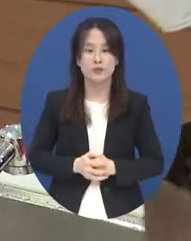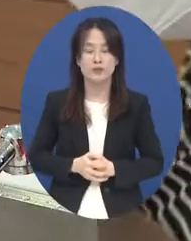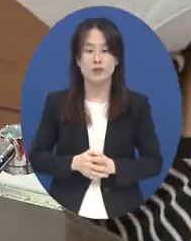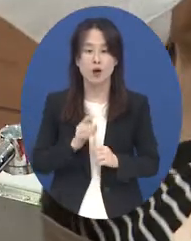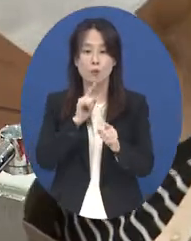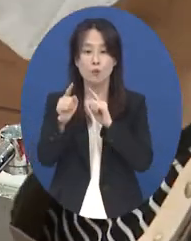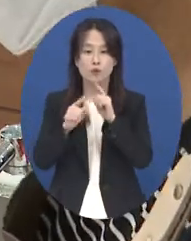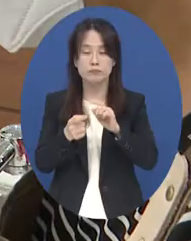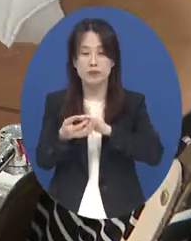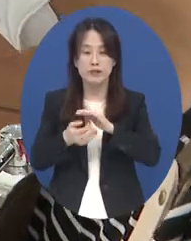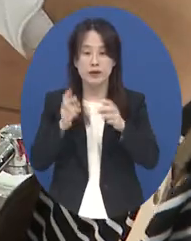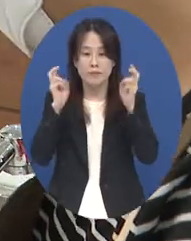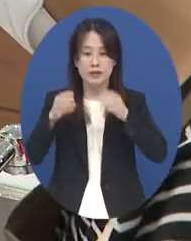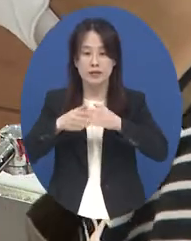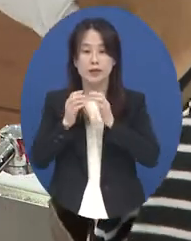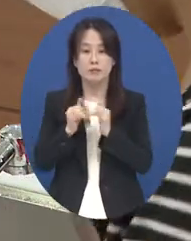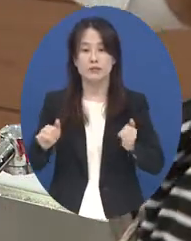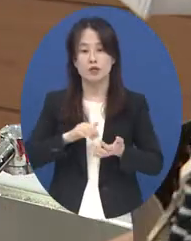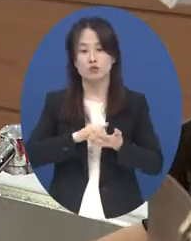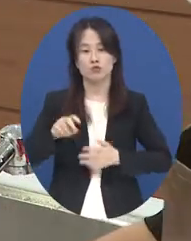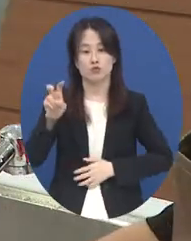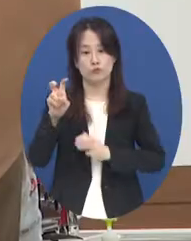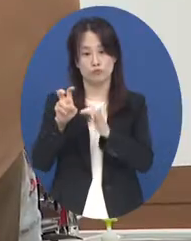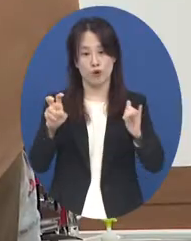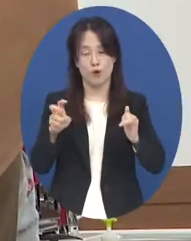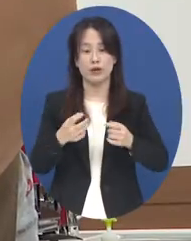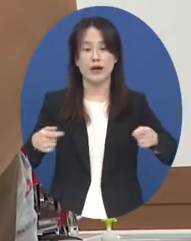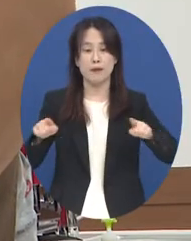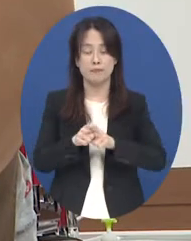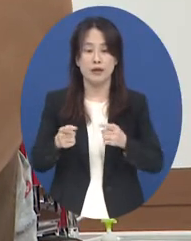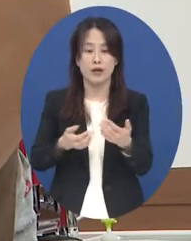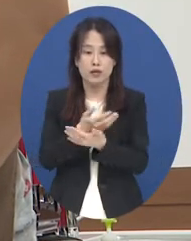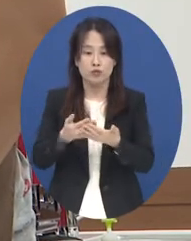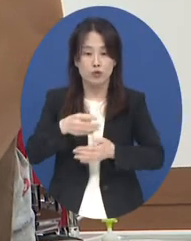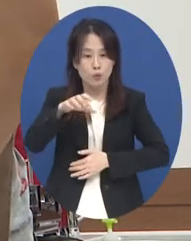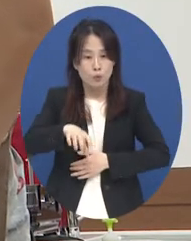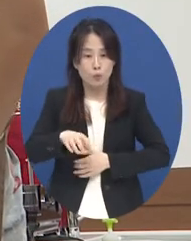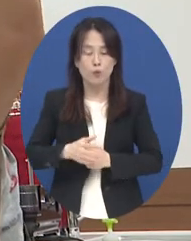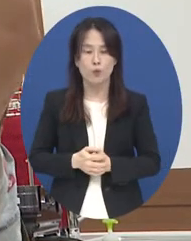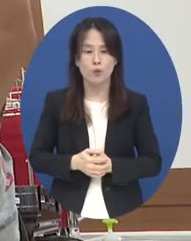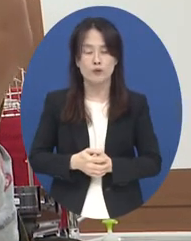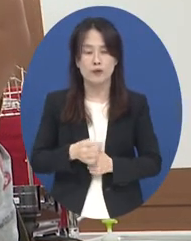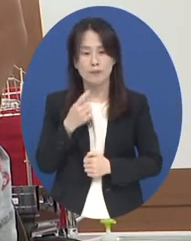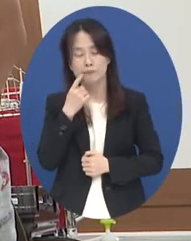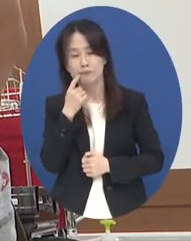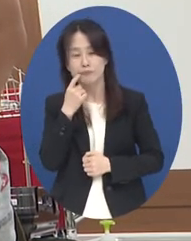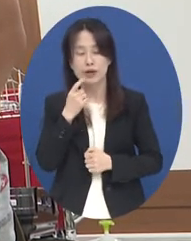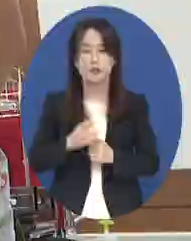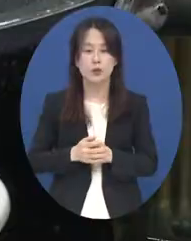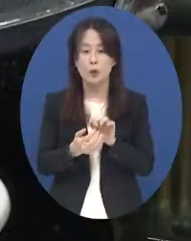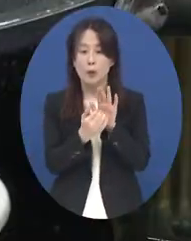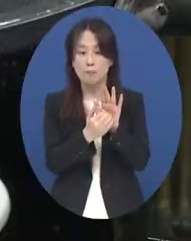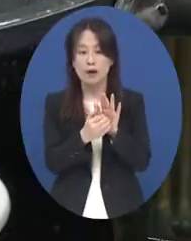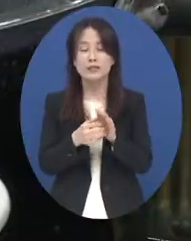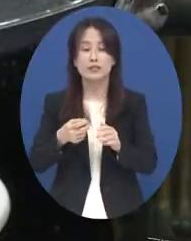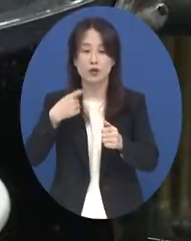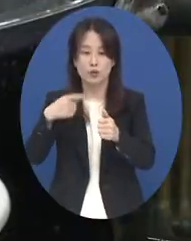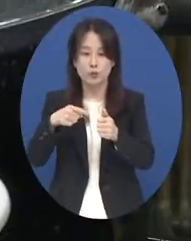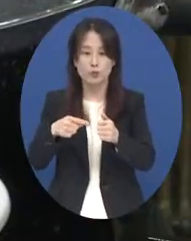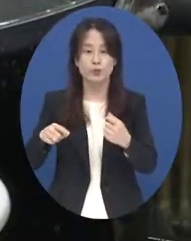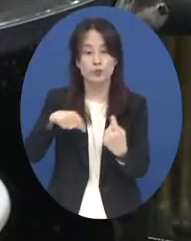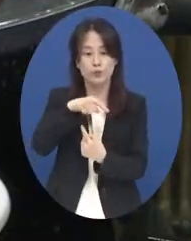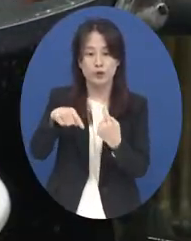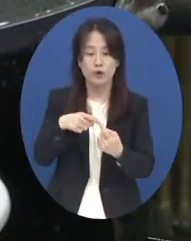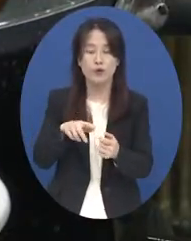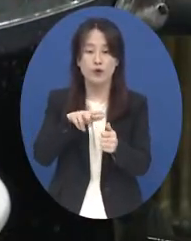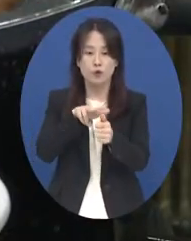사전 모집된 예비 창업자 20명이 공유주방 창업 절차와 식중독 예방에 관한 교육, 그리고 경영 마인드